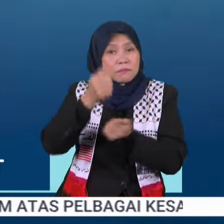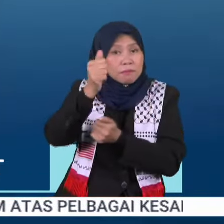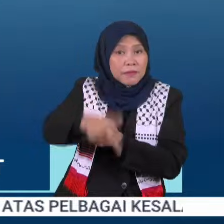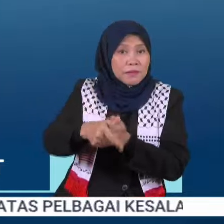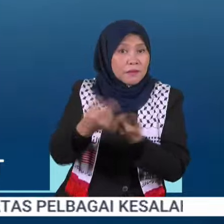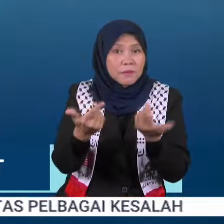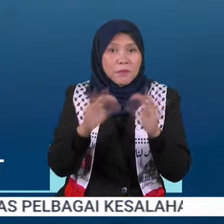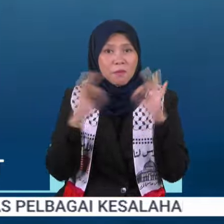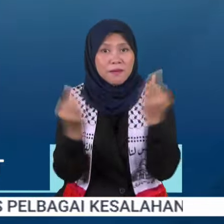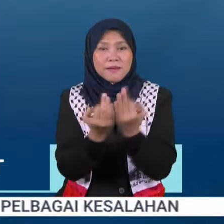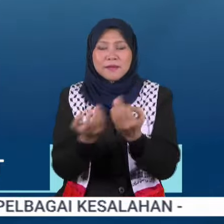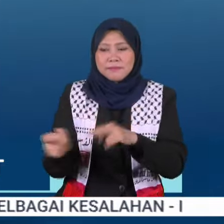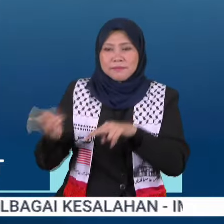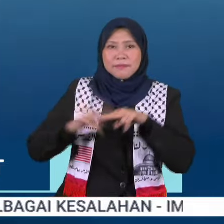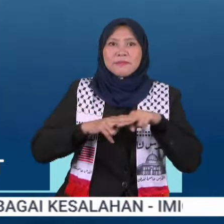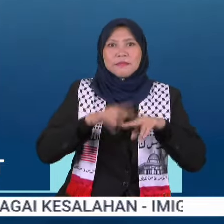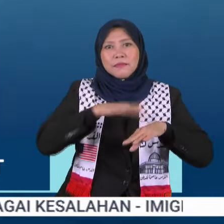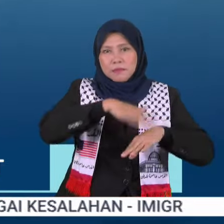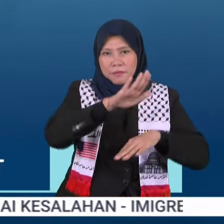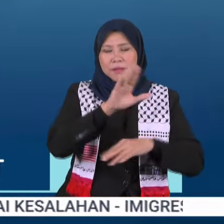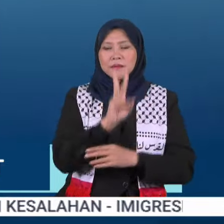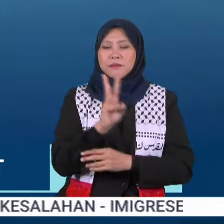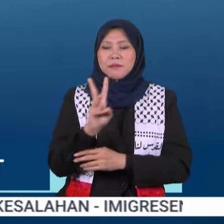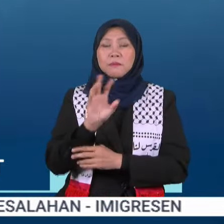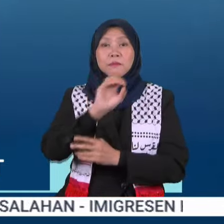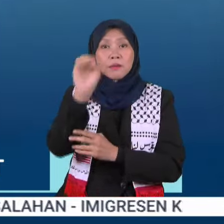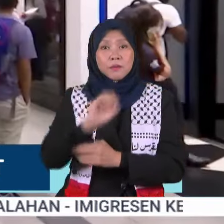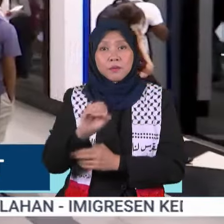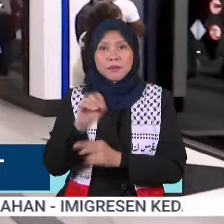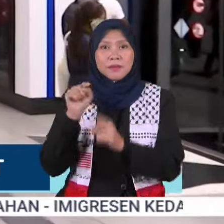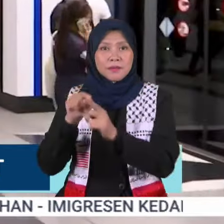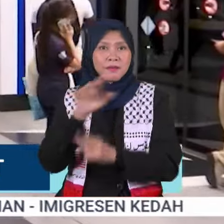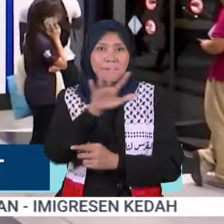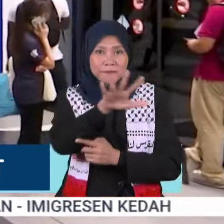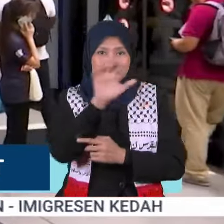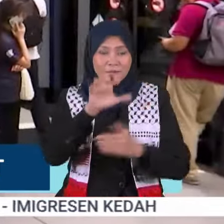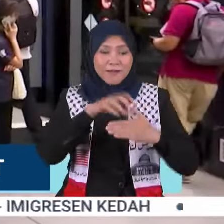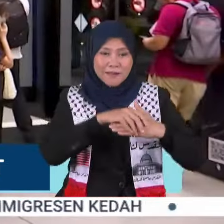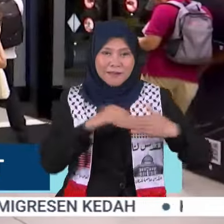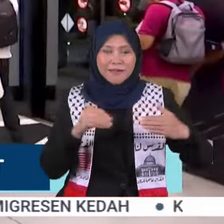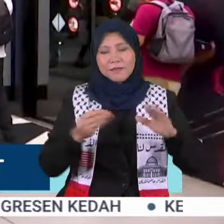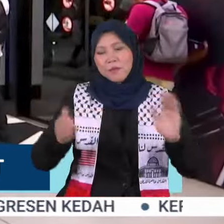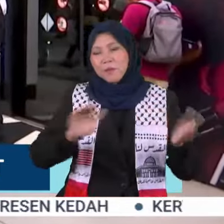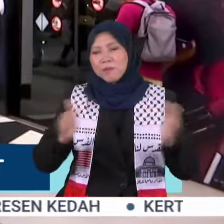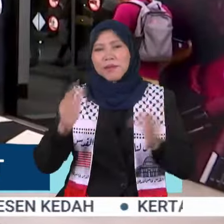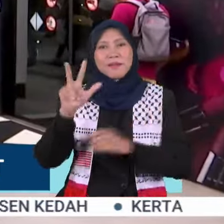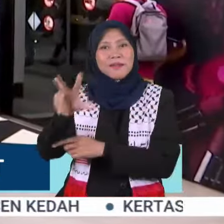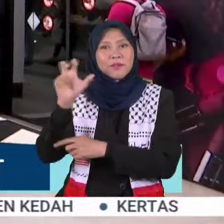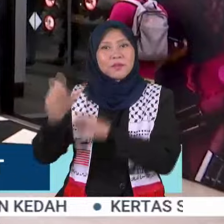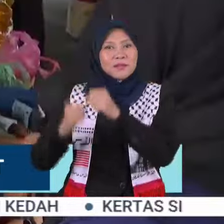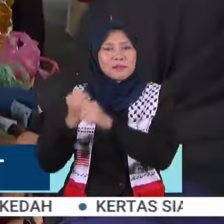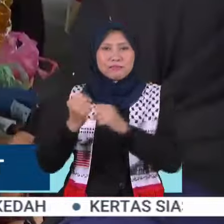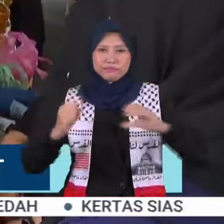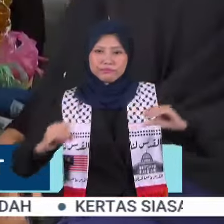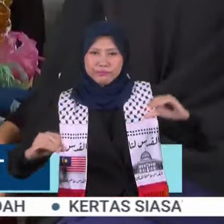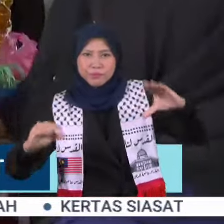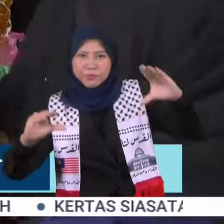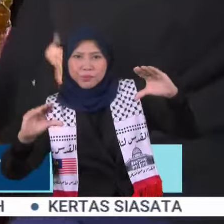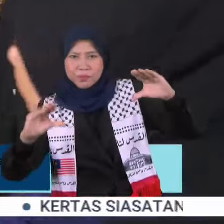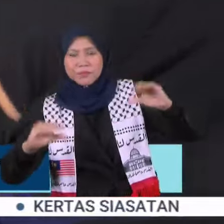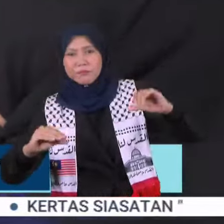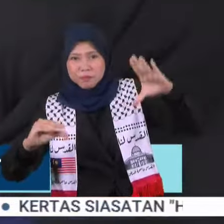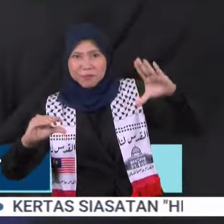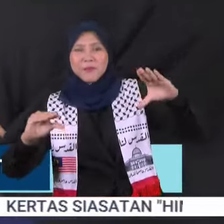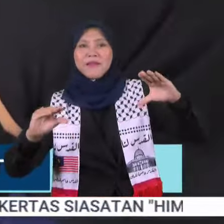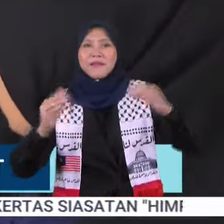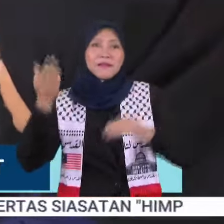isi rumah ditingkatkan lebih 66% kepada RM500 berbanding RM300 tahun lalu. Bayaran fasa 1